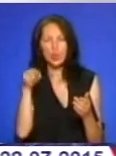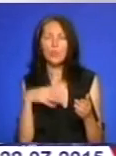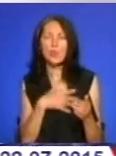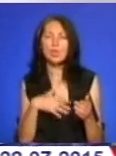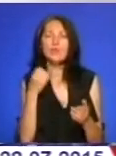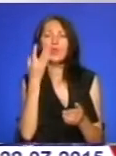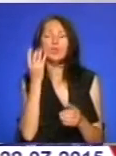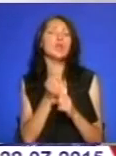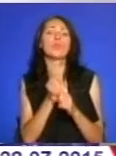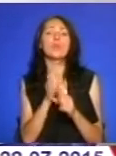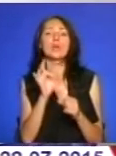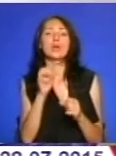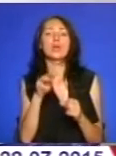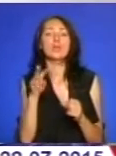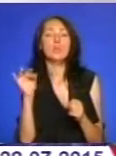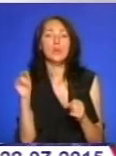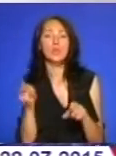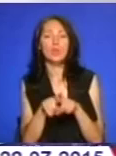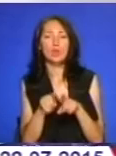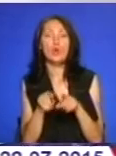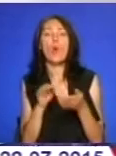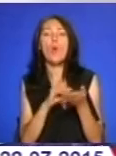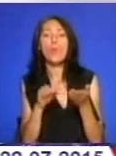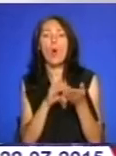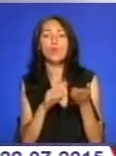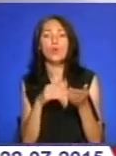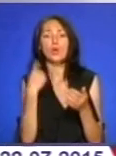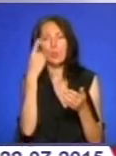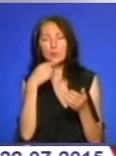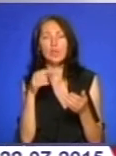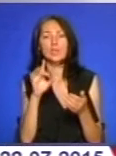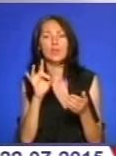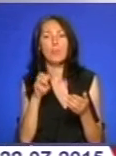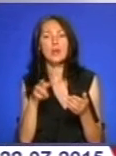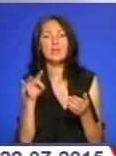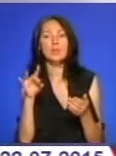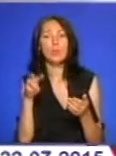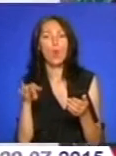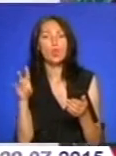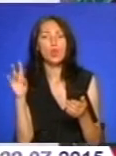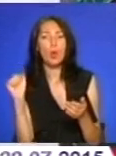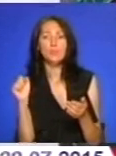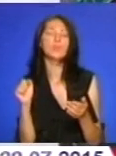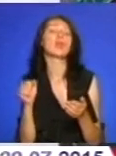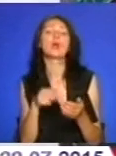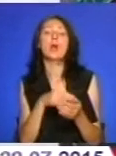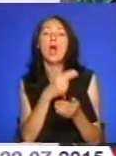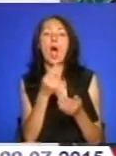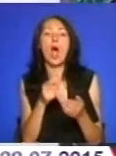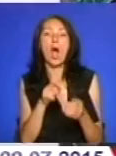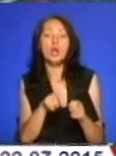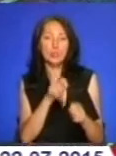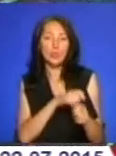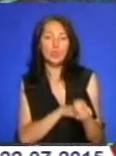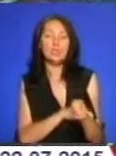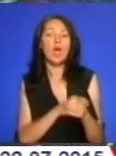робив ритмічні повтори портретів Мерлін Монро. З полотна домотканного на полотно художнє лягли фрагменти